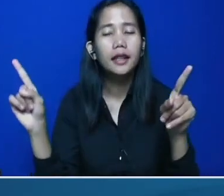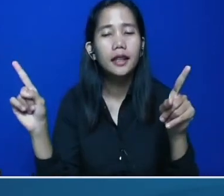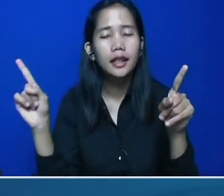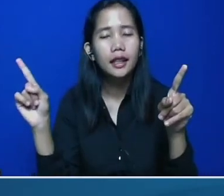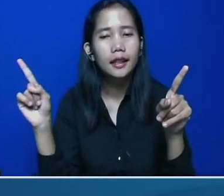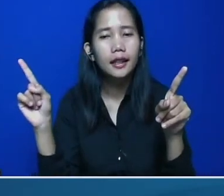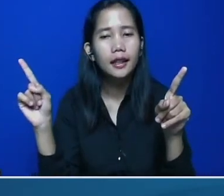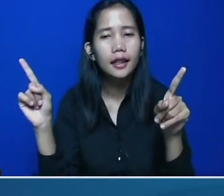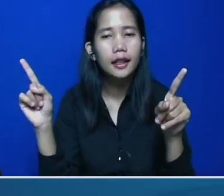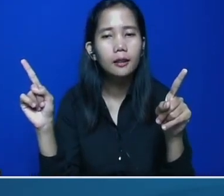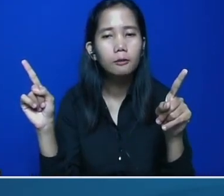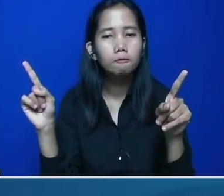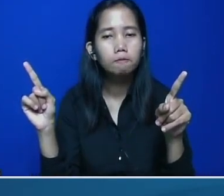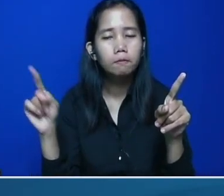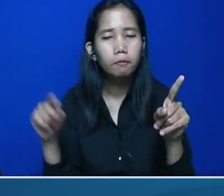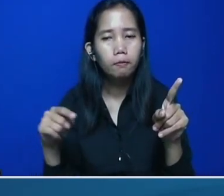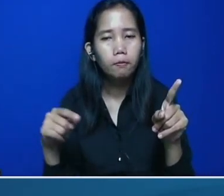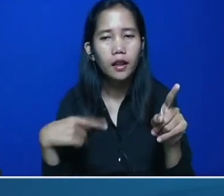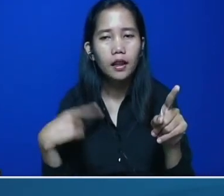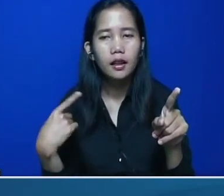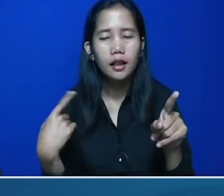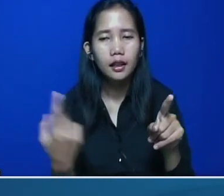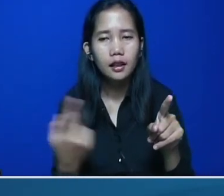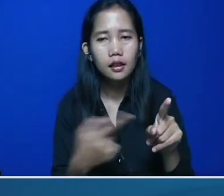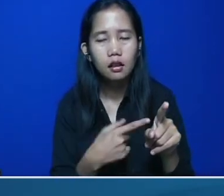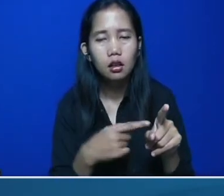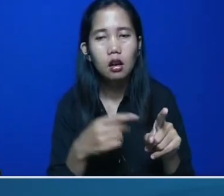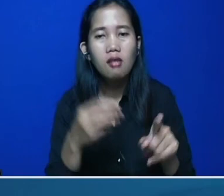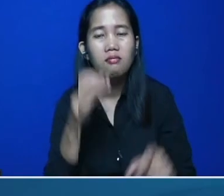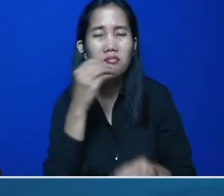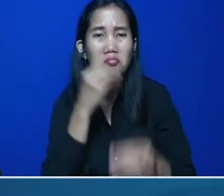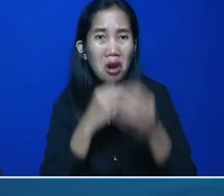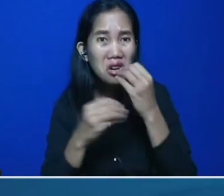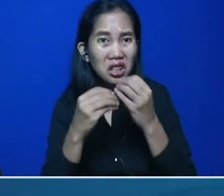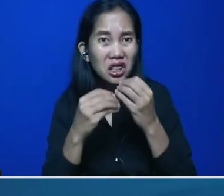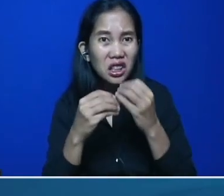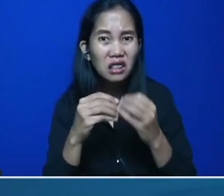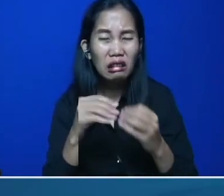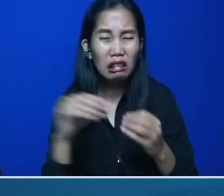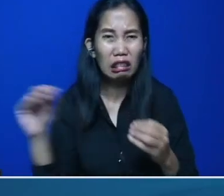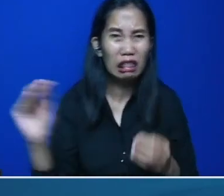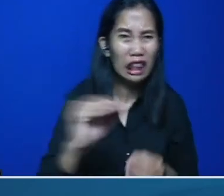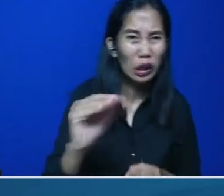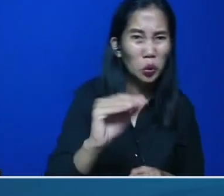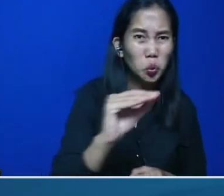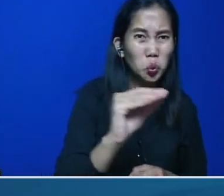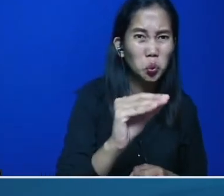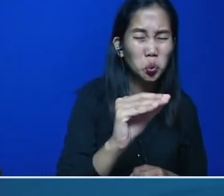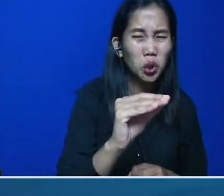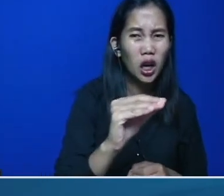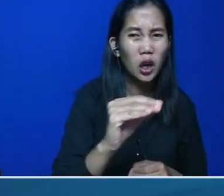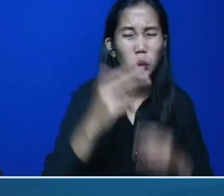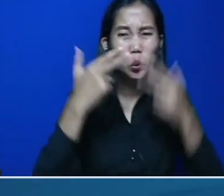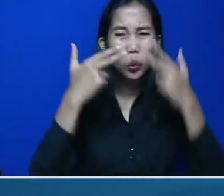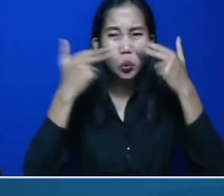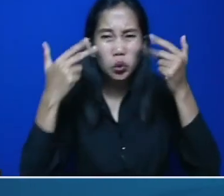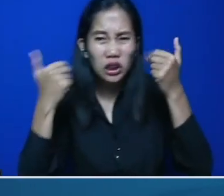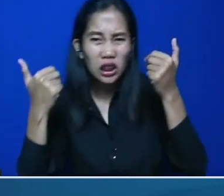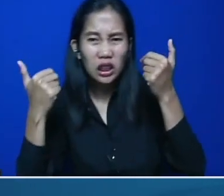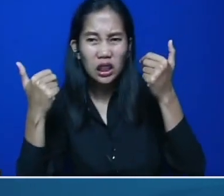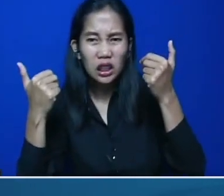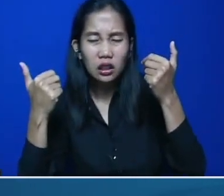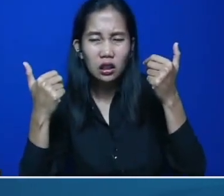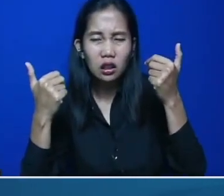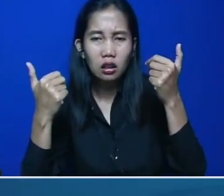dimakan kucing pun dimakan semua yang bergerak dimakan luar